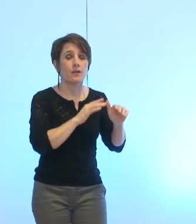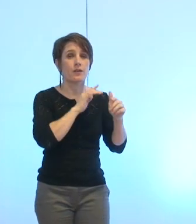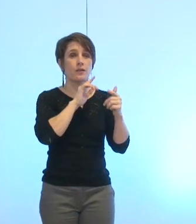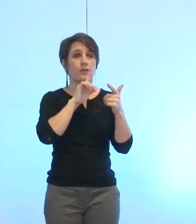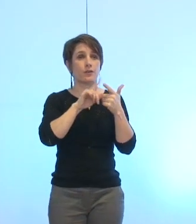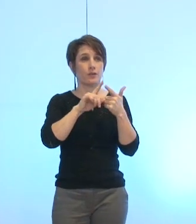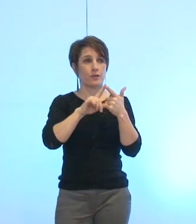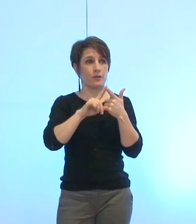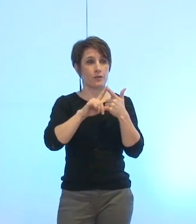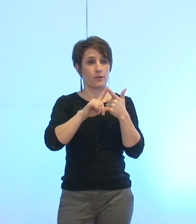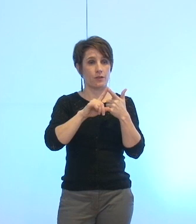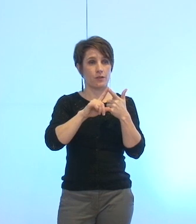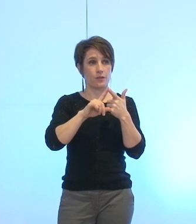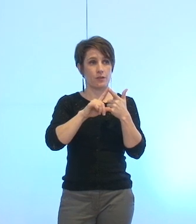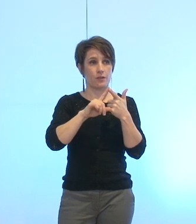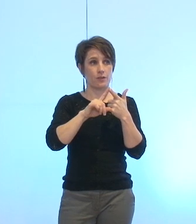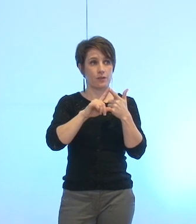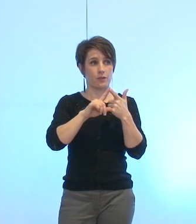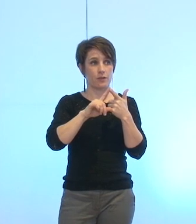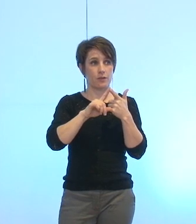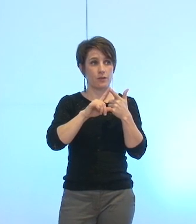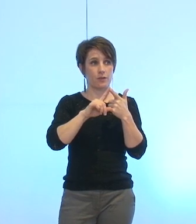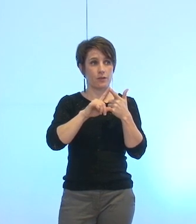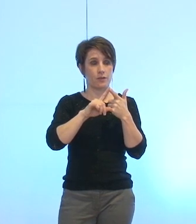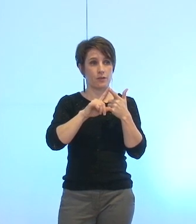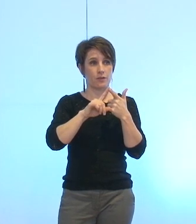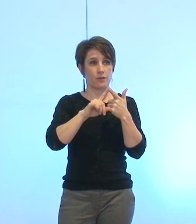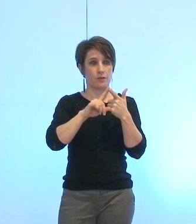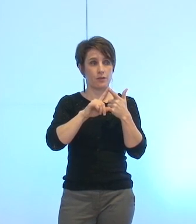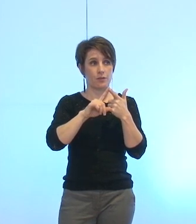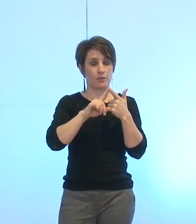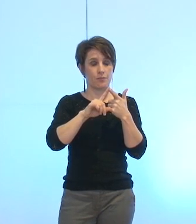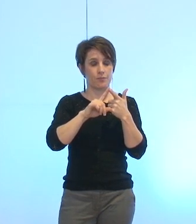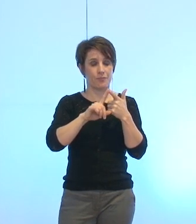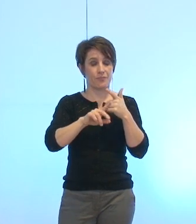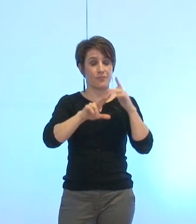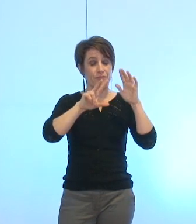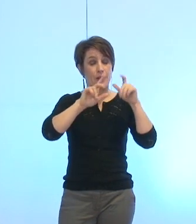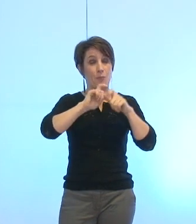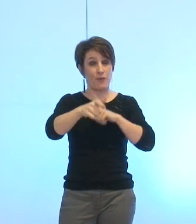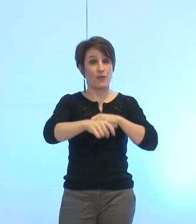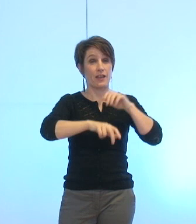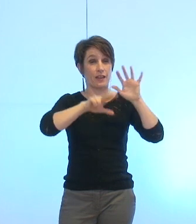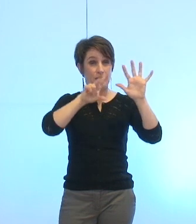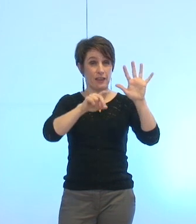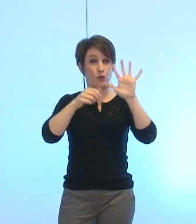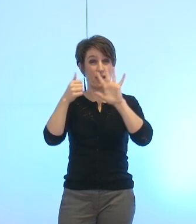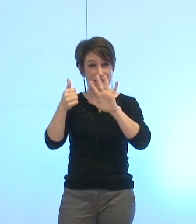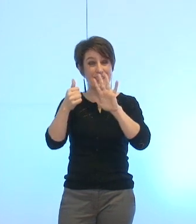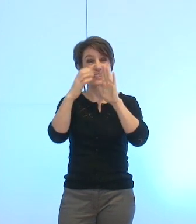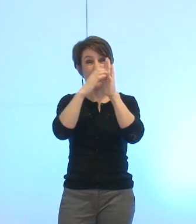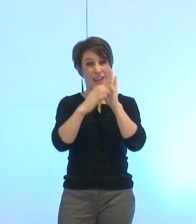derrière les 80 5 86 délibération euh